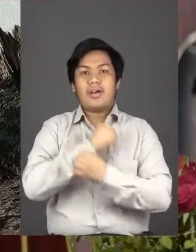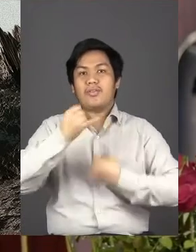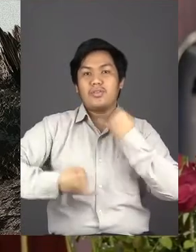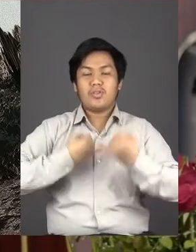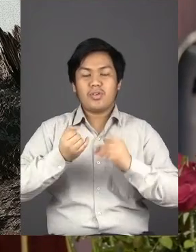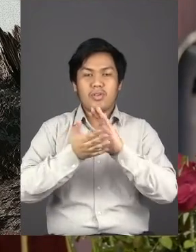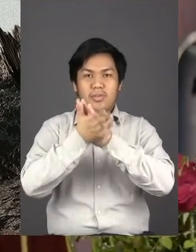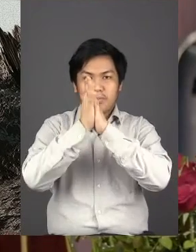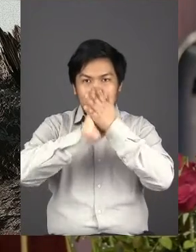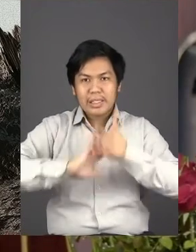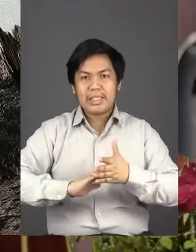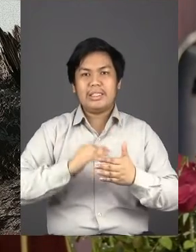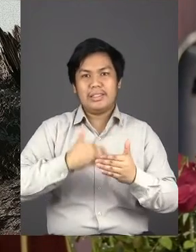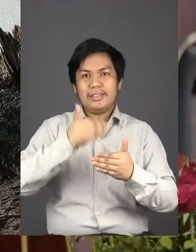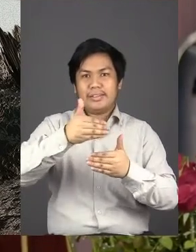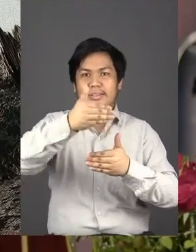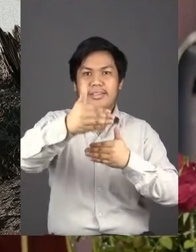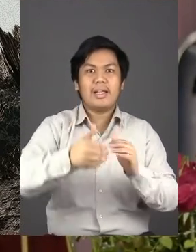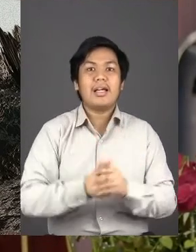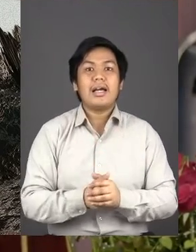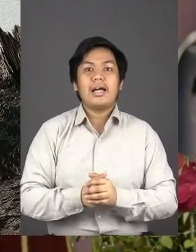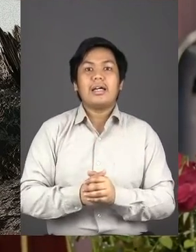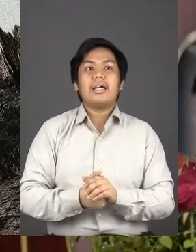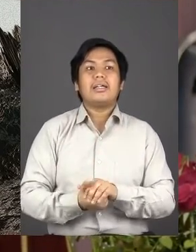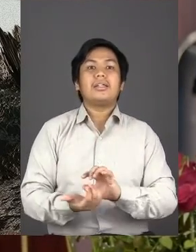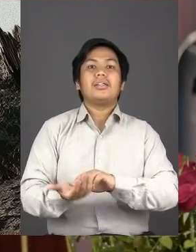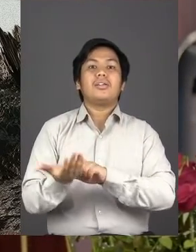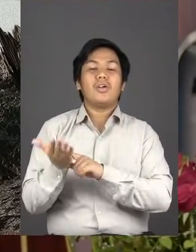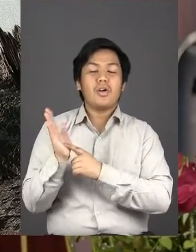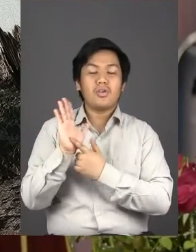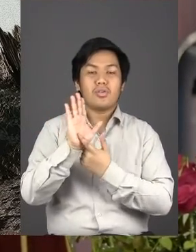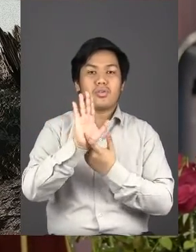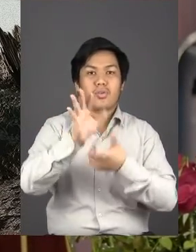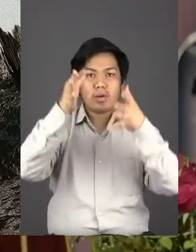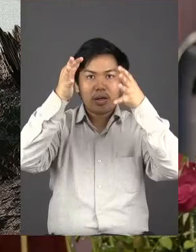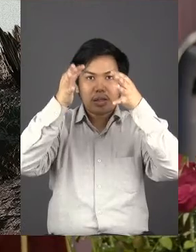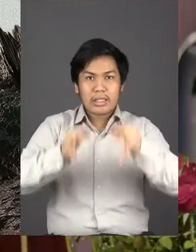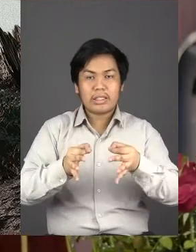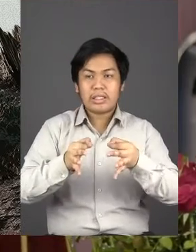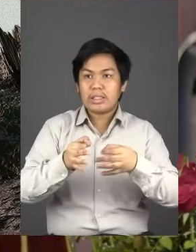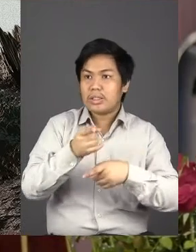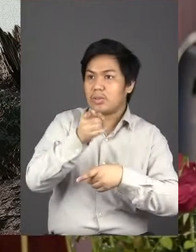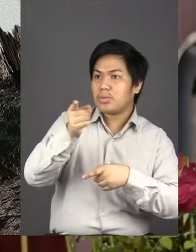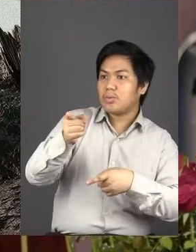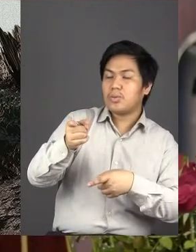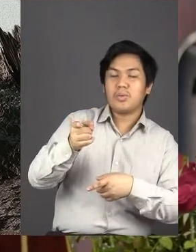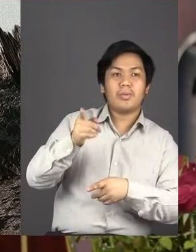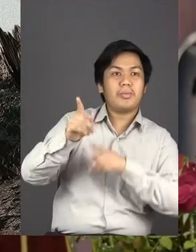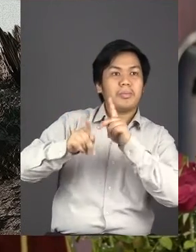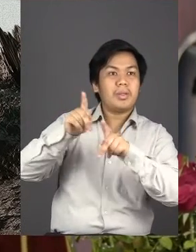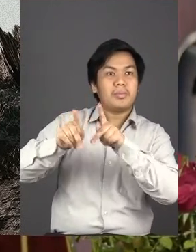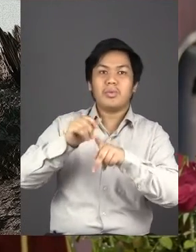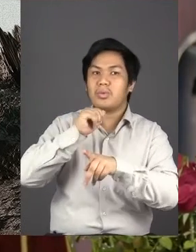kindness, etc., ay nagsisilbing kahatulan sa iba na nasa kadiliman